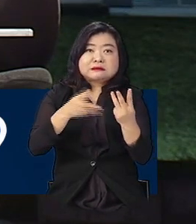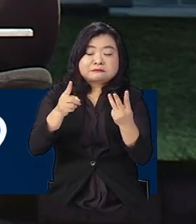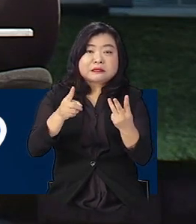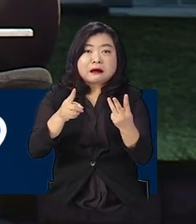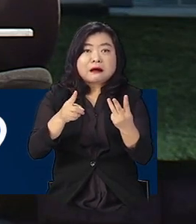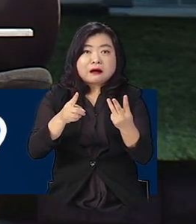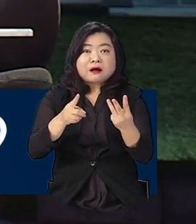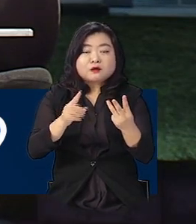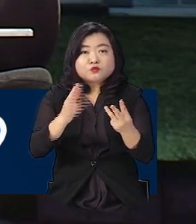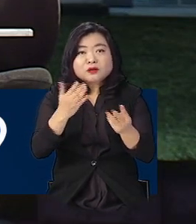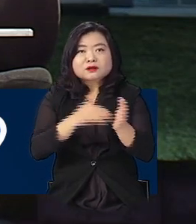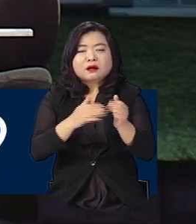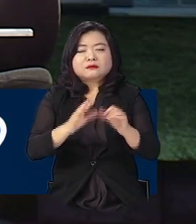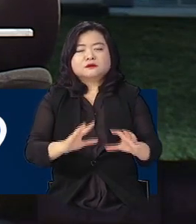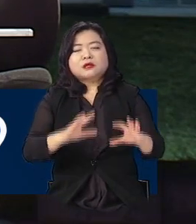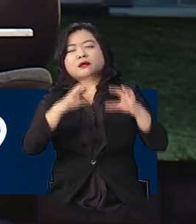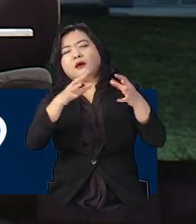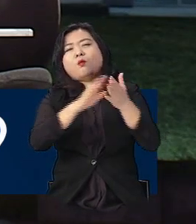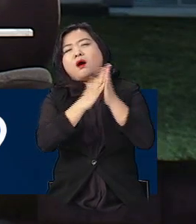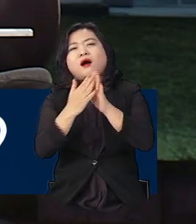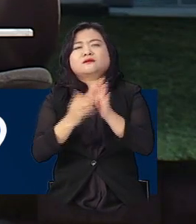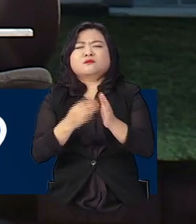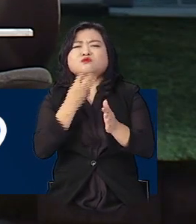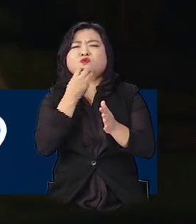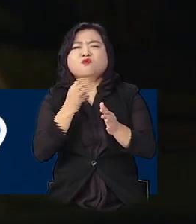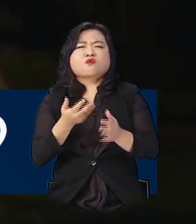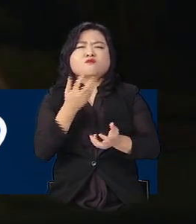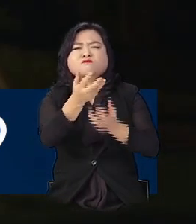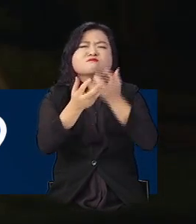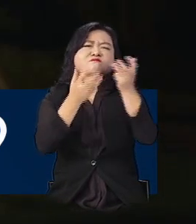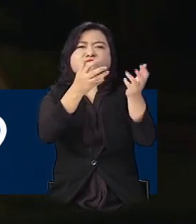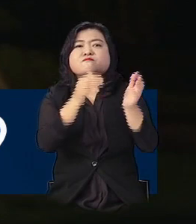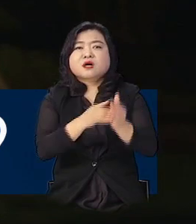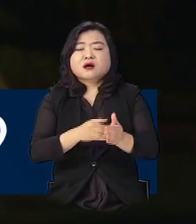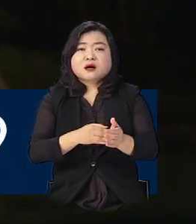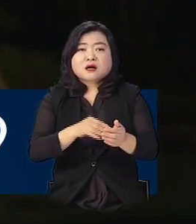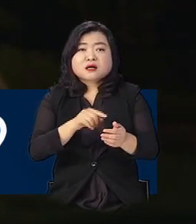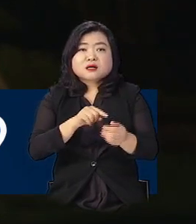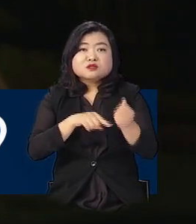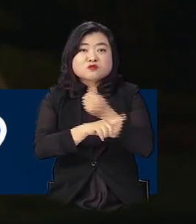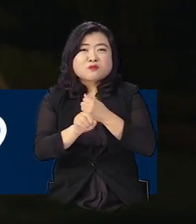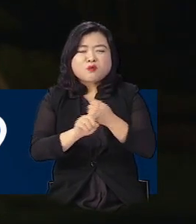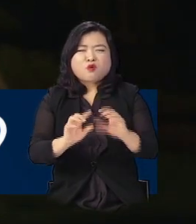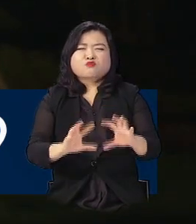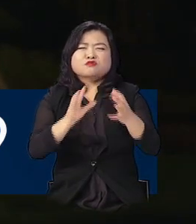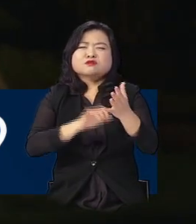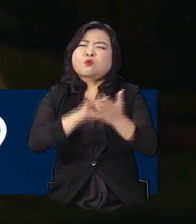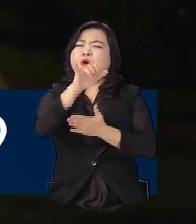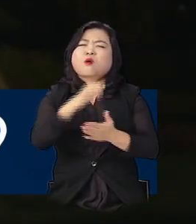국제화가 됐거든요. 그래서 수도권이 다 뺏긴 겁니다. 그 제일 큰 이유가 국제 공항이 없어